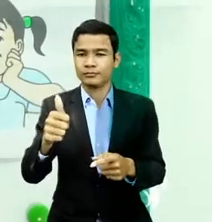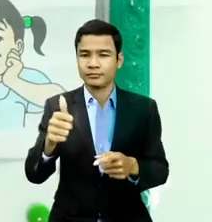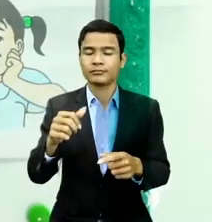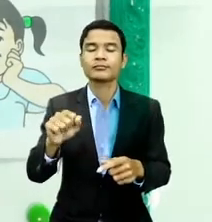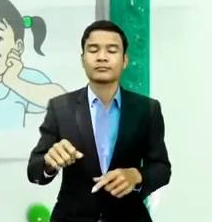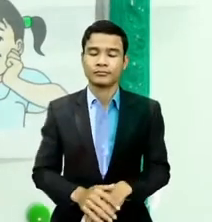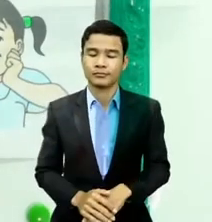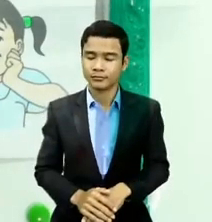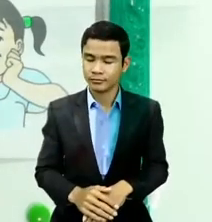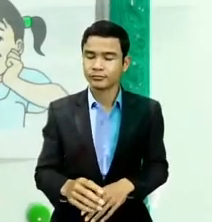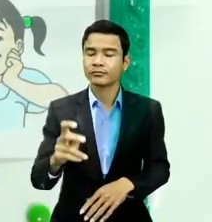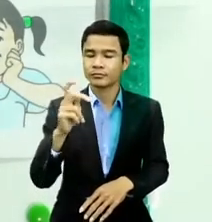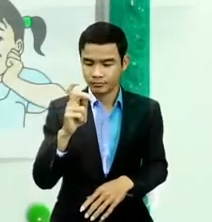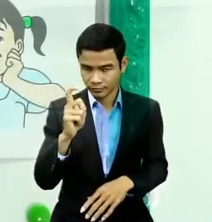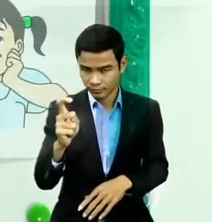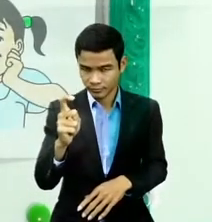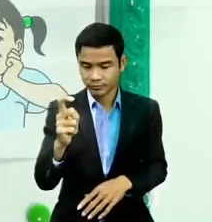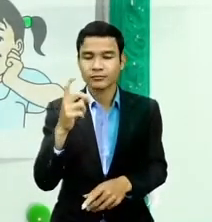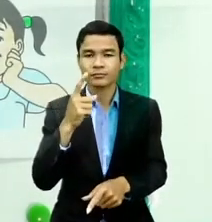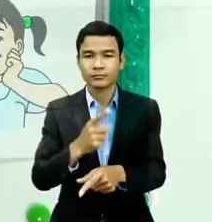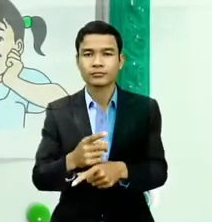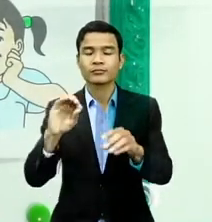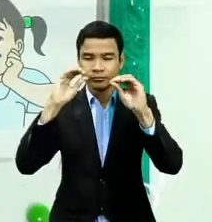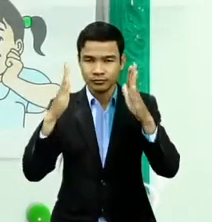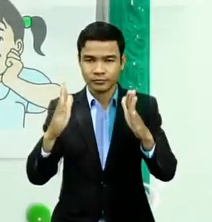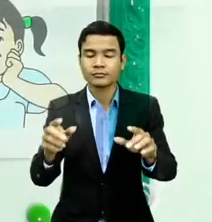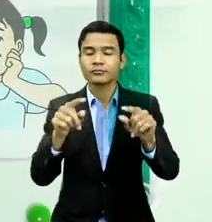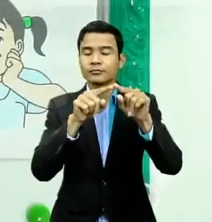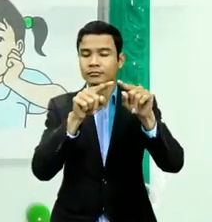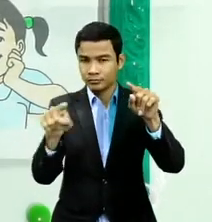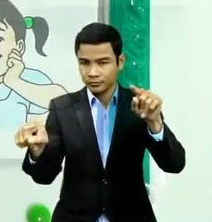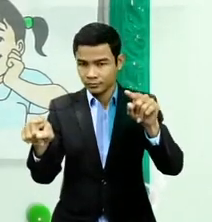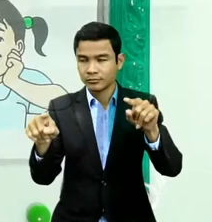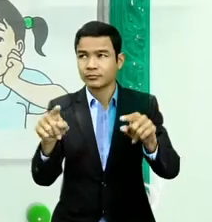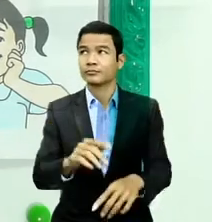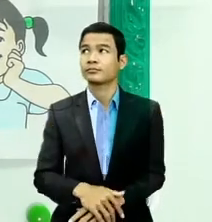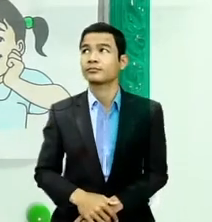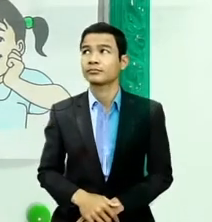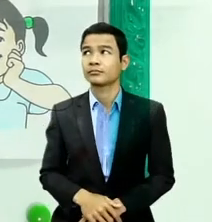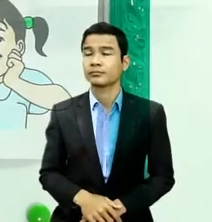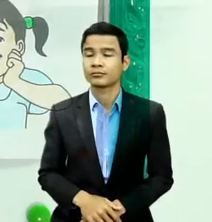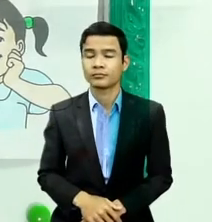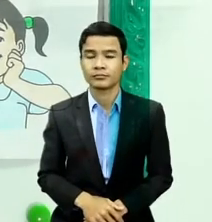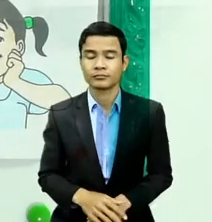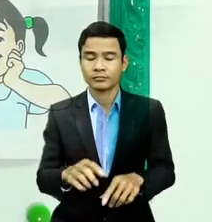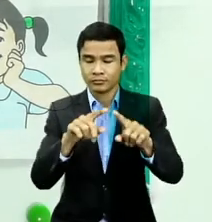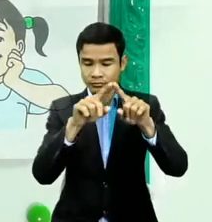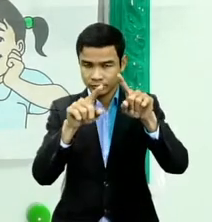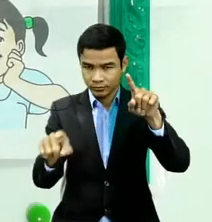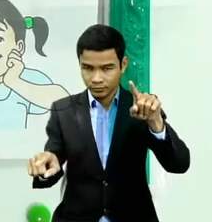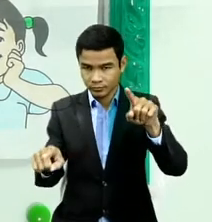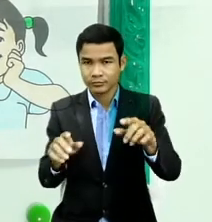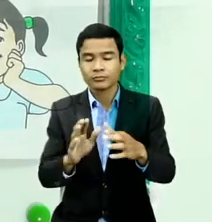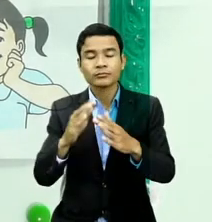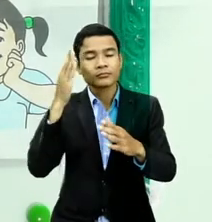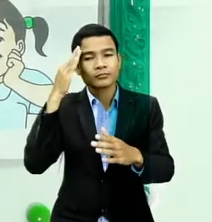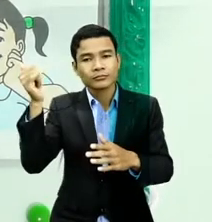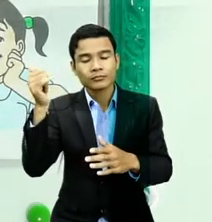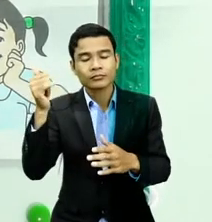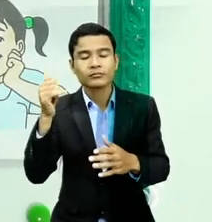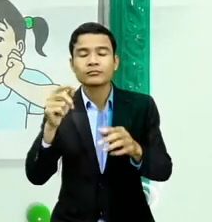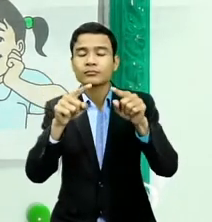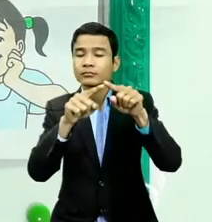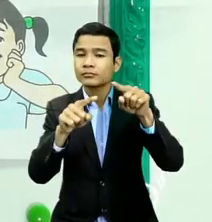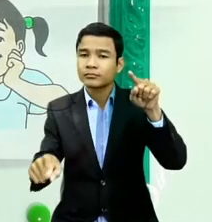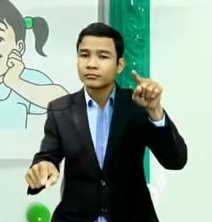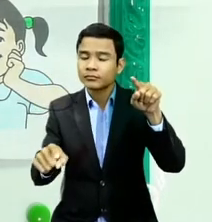cứ rút rút khó để chứ nên nè cổ cục chọc tới rút khó chá hát bếp bọn con đã thả